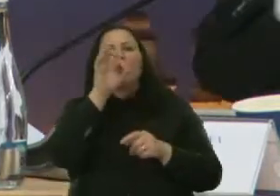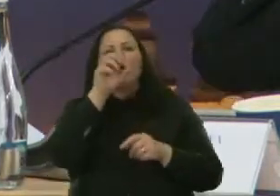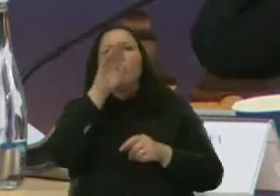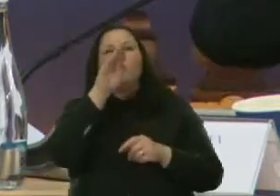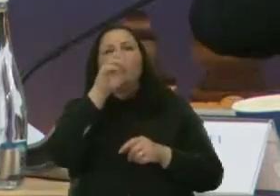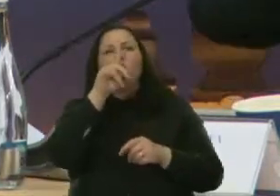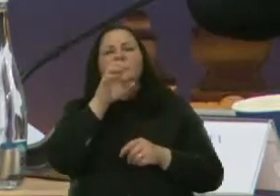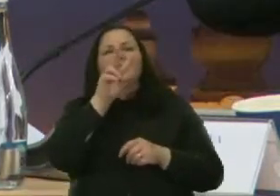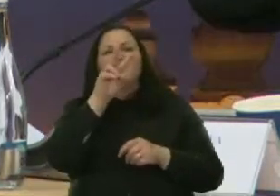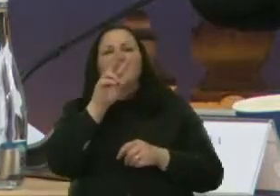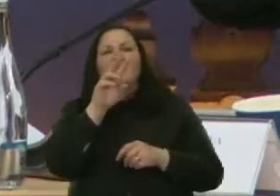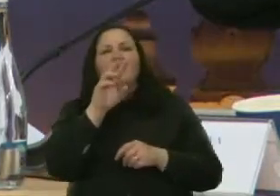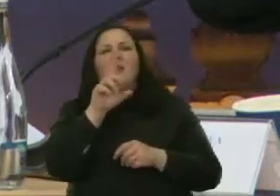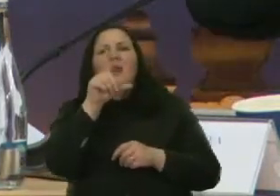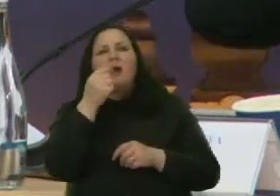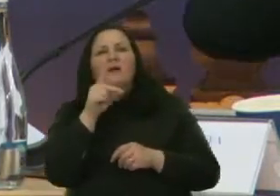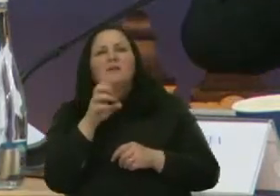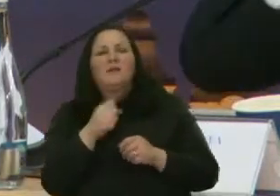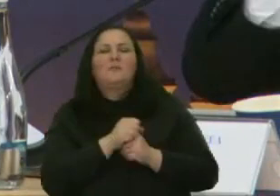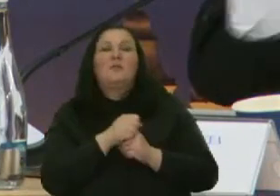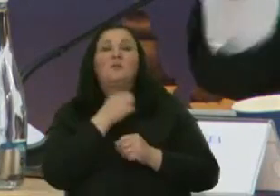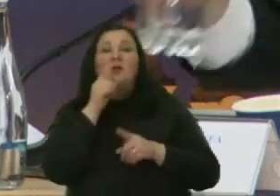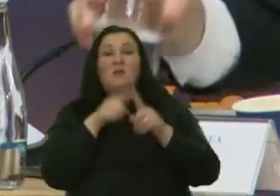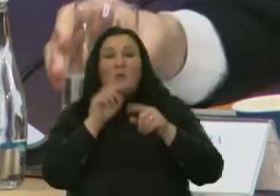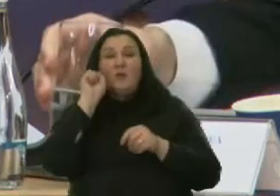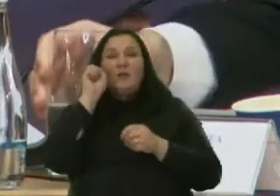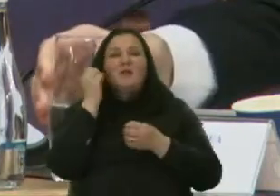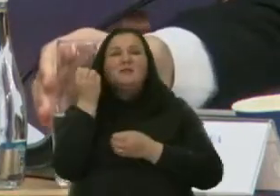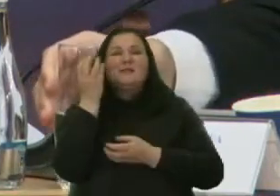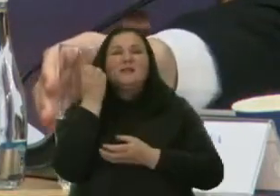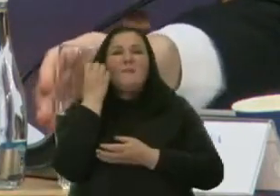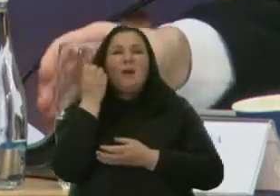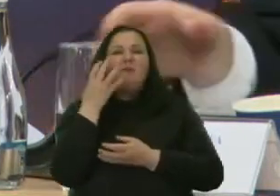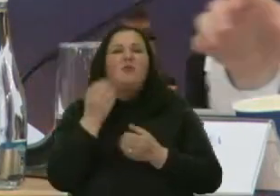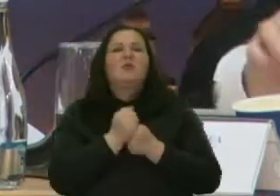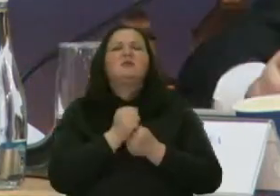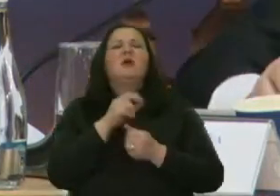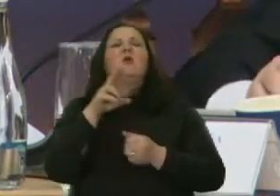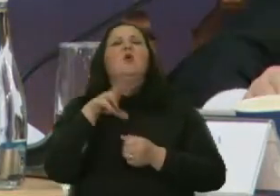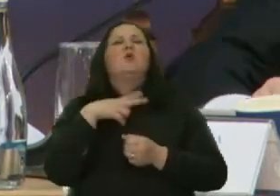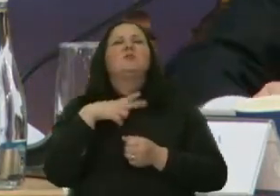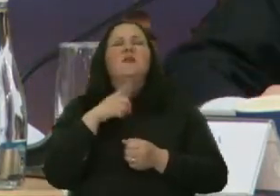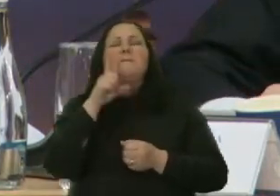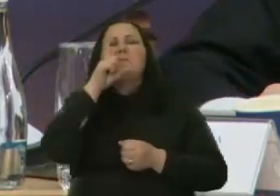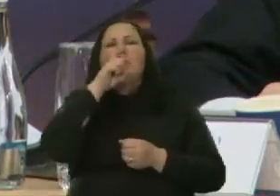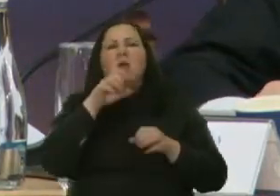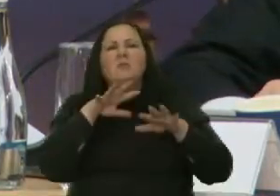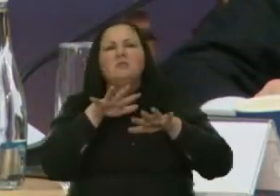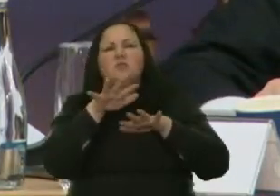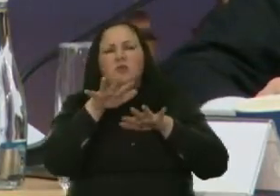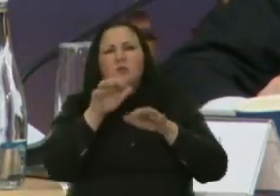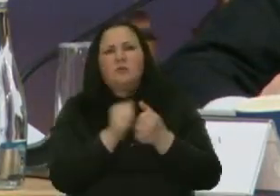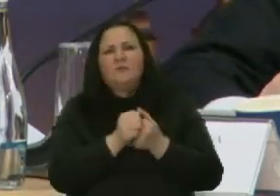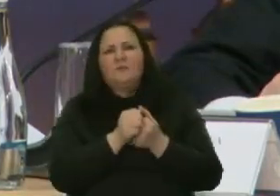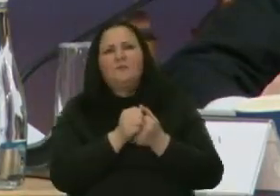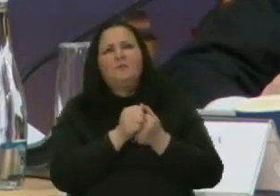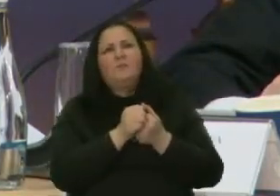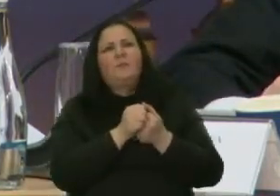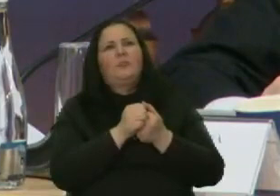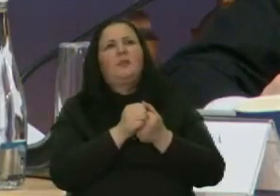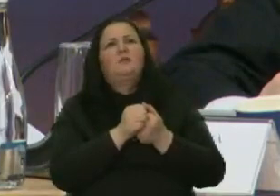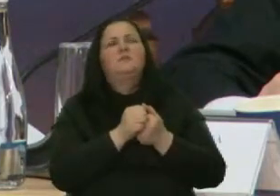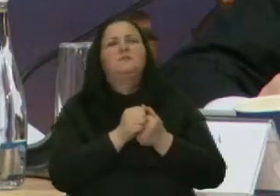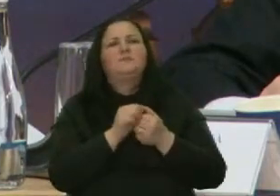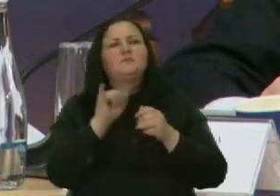serviciul circulație că semaforizarea ar înrăutăți și mai mult situația existentă A traficului asta e analiza lor sau realizarea senatoriu Mărășești intersecția